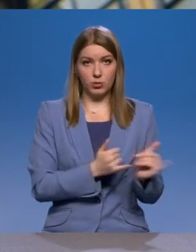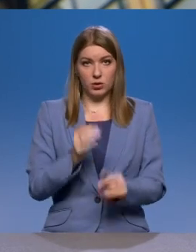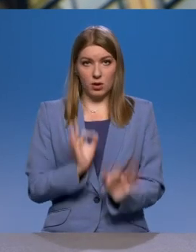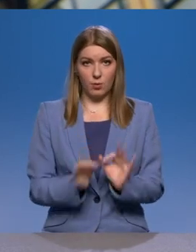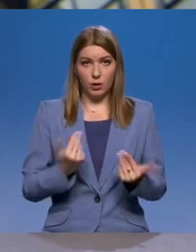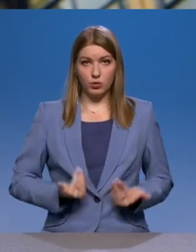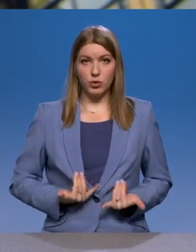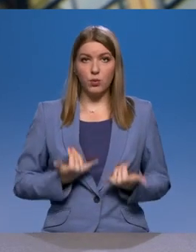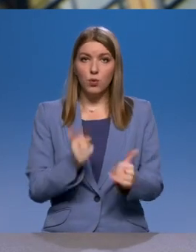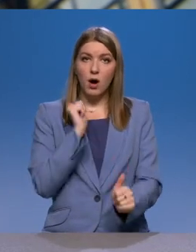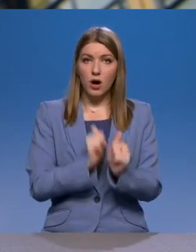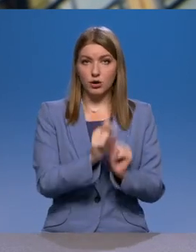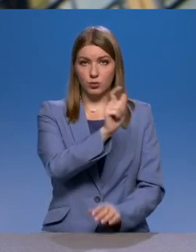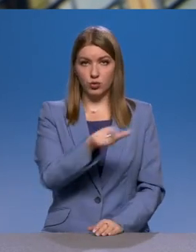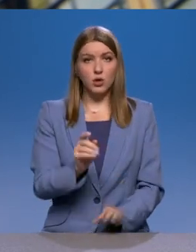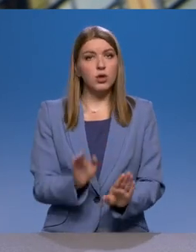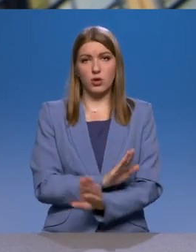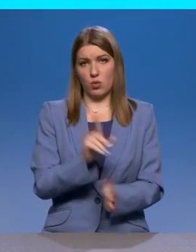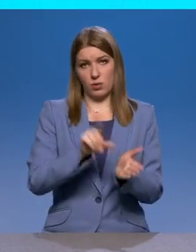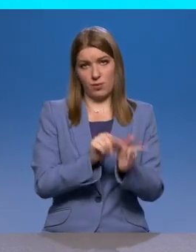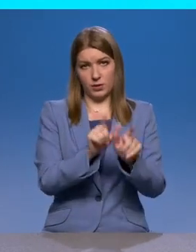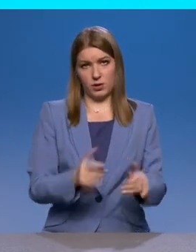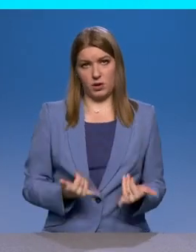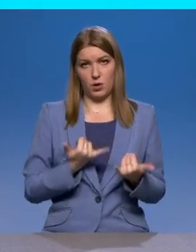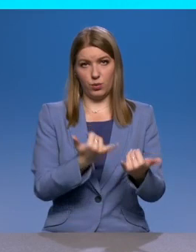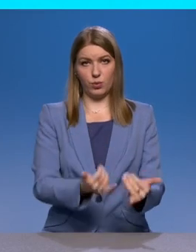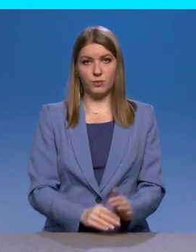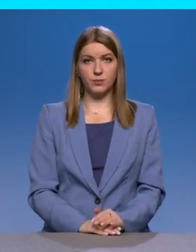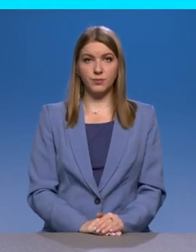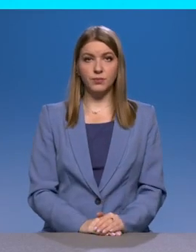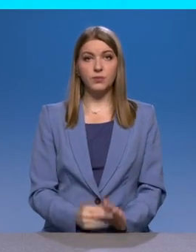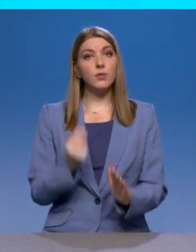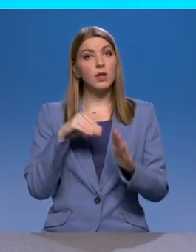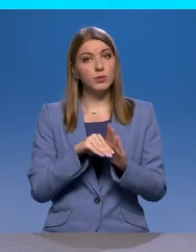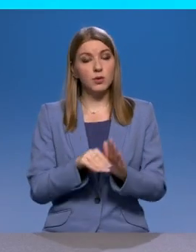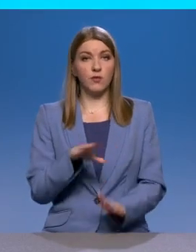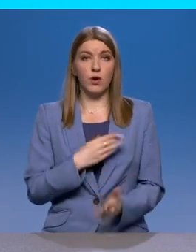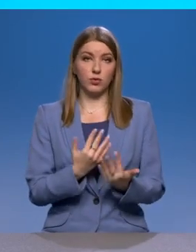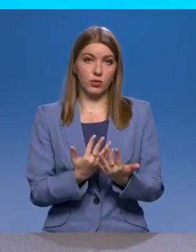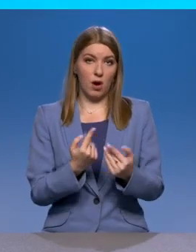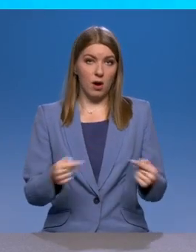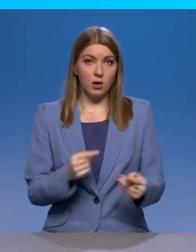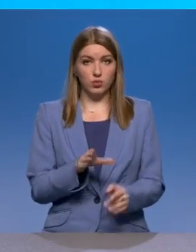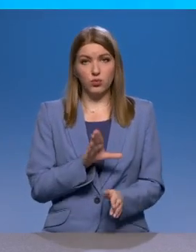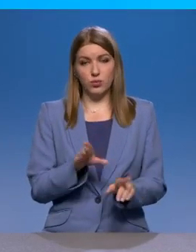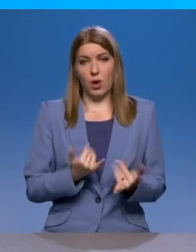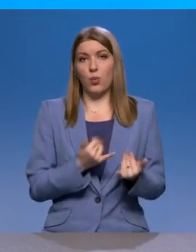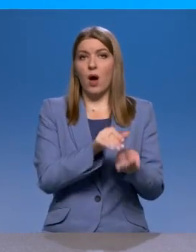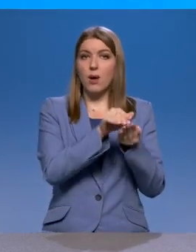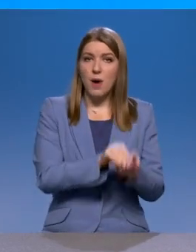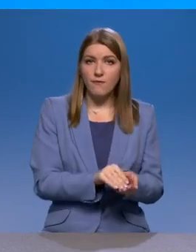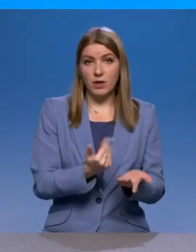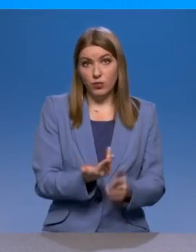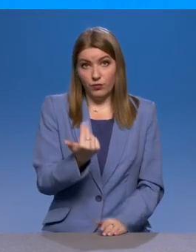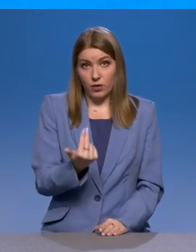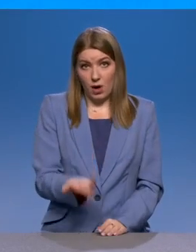нашему жителю, а не только пенсионеру. С другой стороны, сбережения могут быть разные. Есть условно гробовые, вот как ну, у нас да, сейчас в народе. Ну да, я предполагаю, именно гробовые, да.